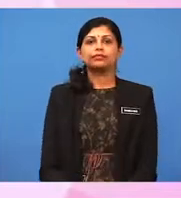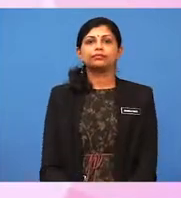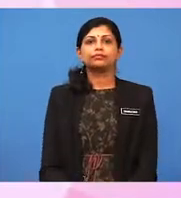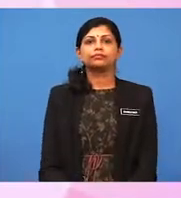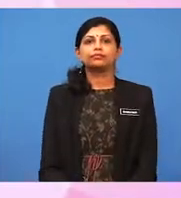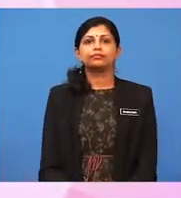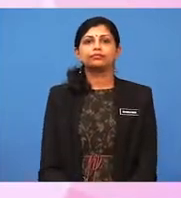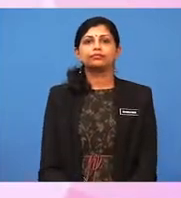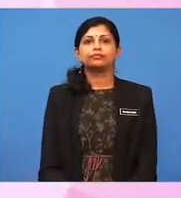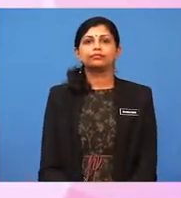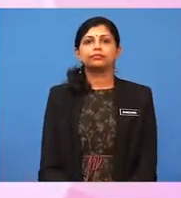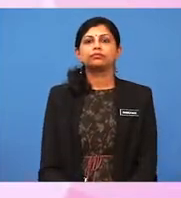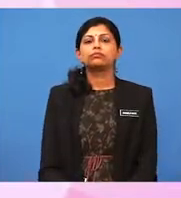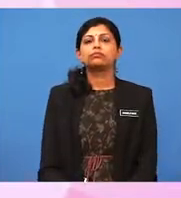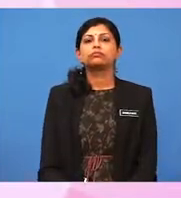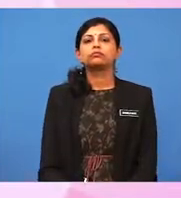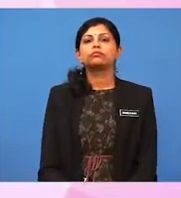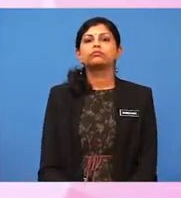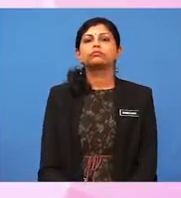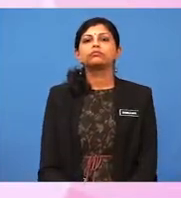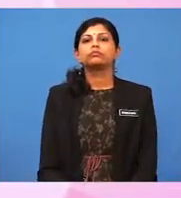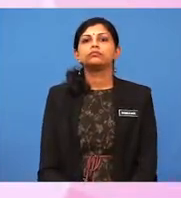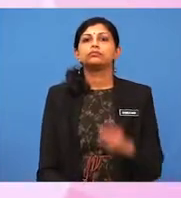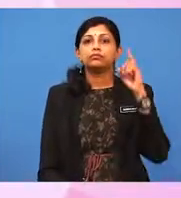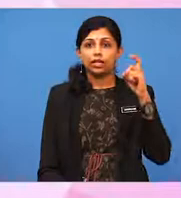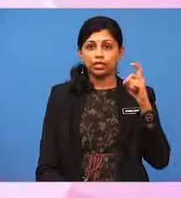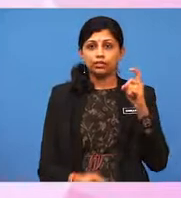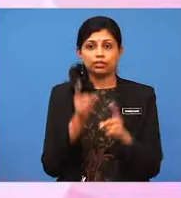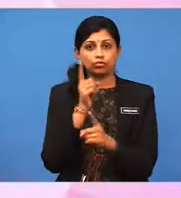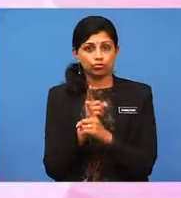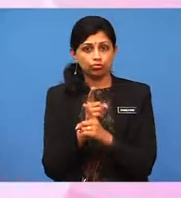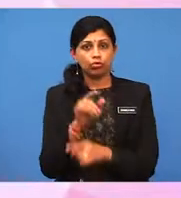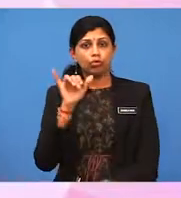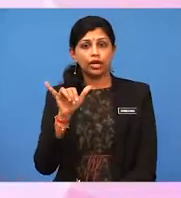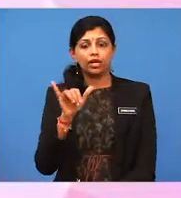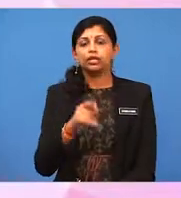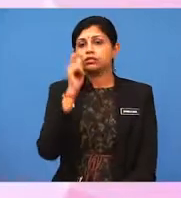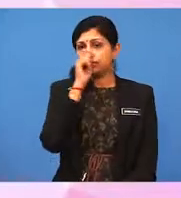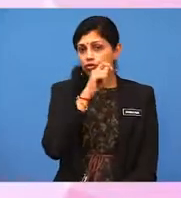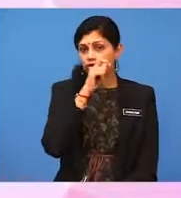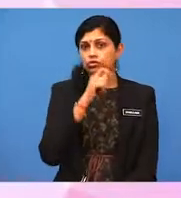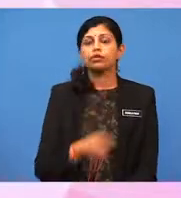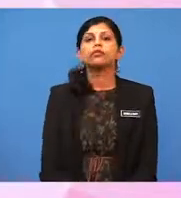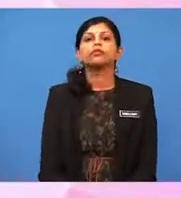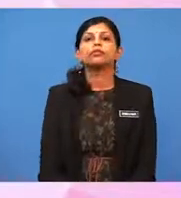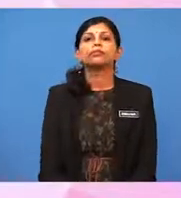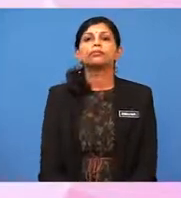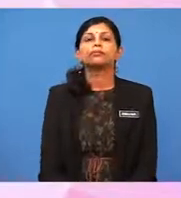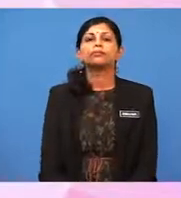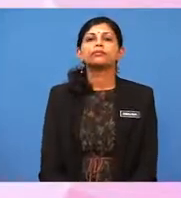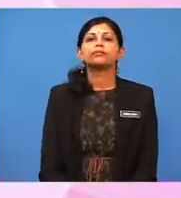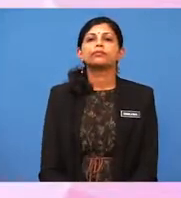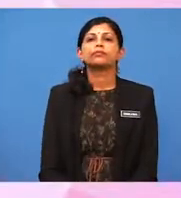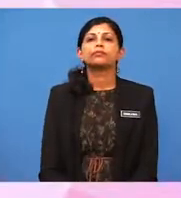Ayuh sama-sama kita lihat contoh yang pertama. X sama dengan true, Y sama dengan